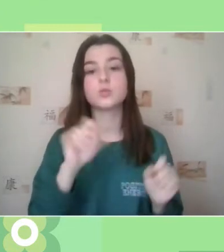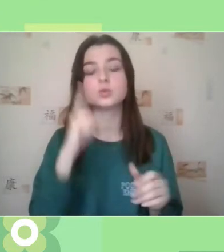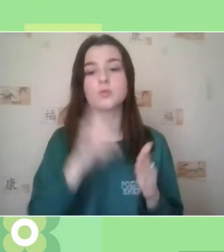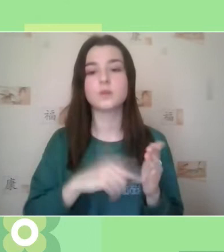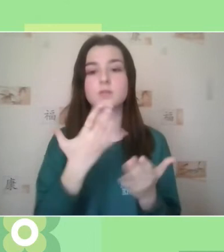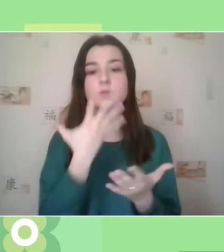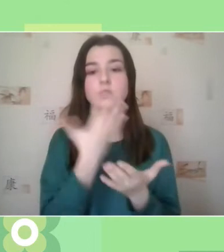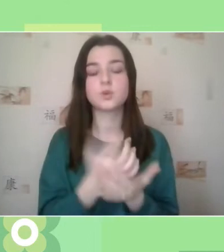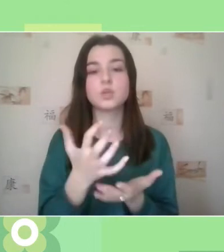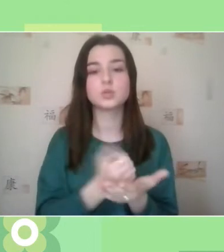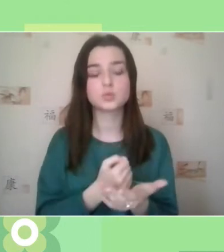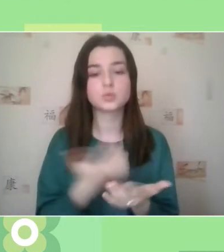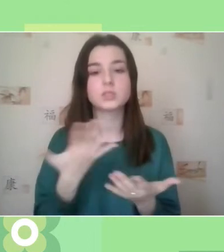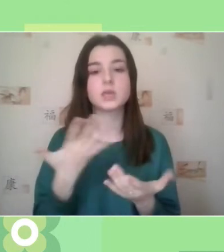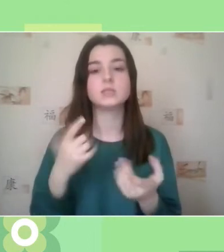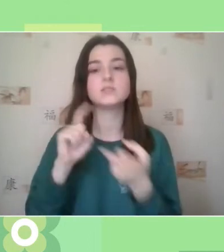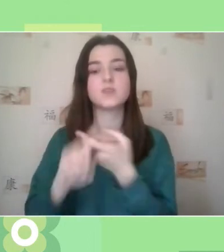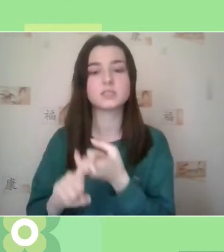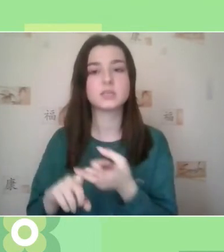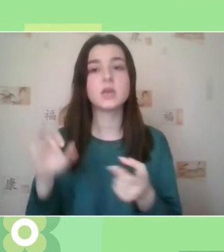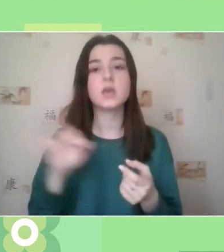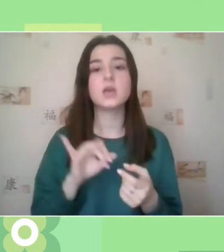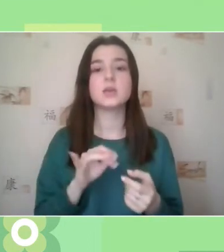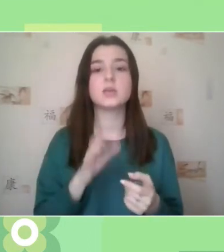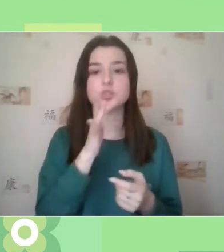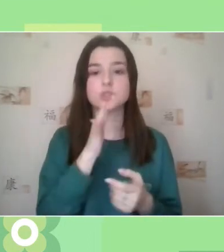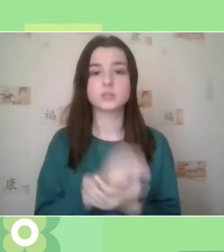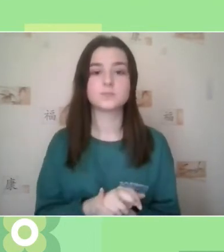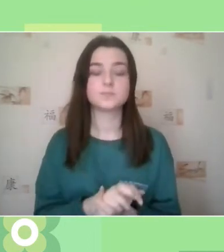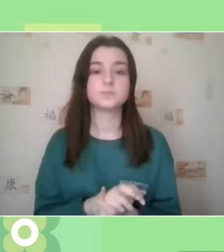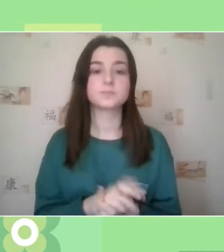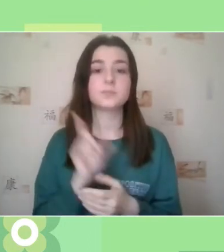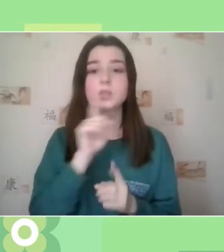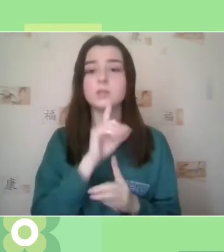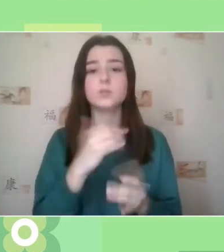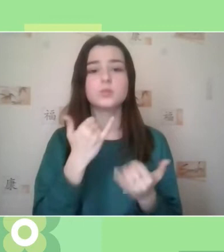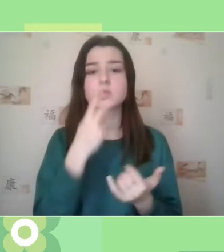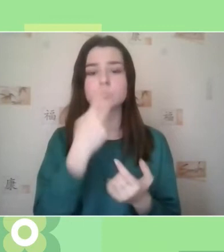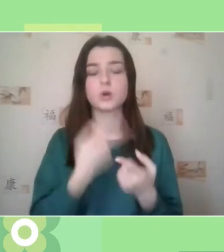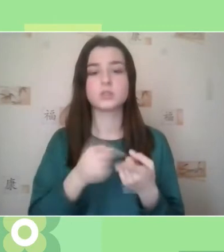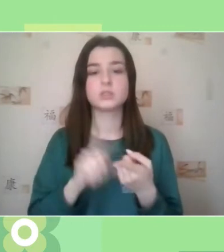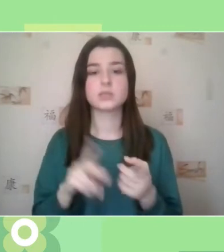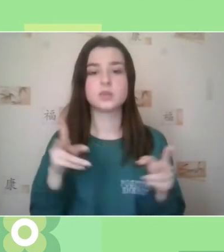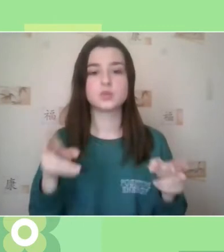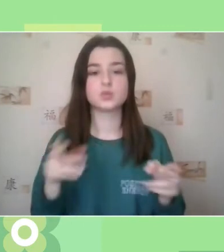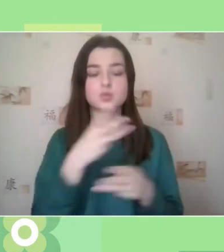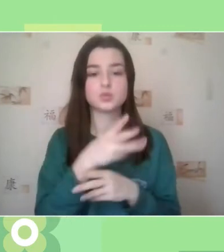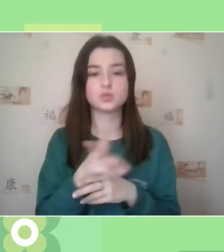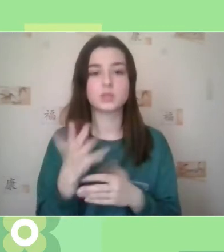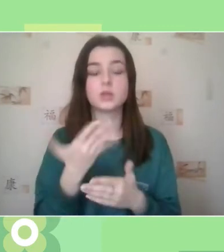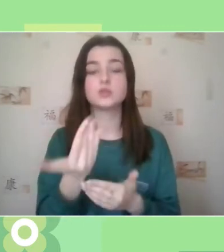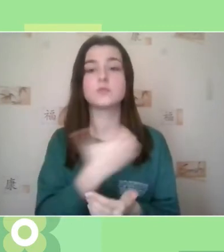свої ресурси, контакти і зв'язки. А це насправді важливо. Я не буду зараз показувати цей сюжет. Якщо ви